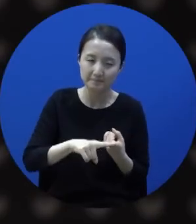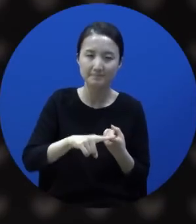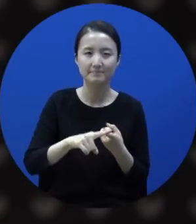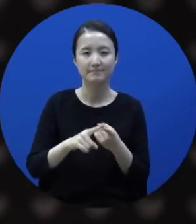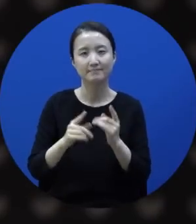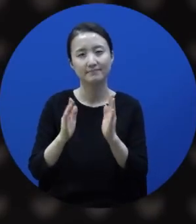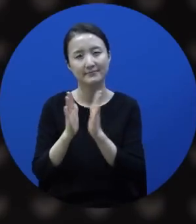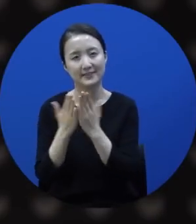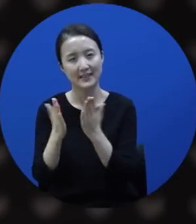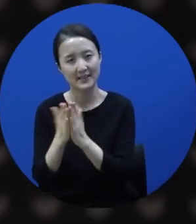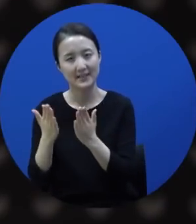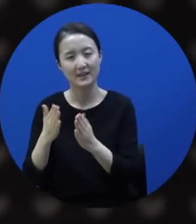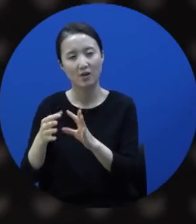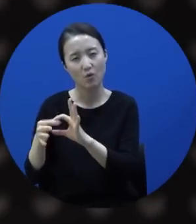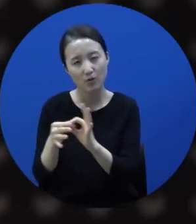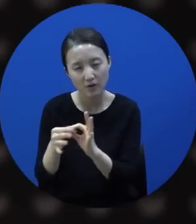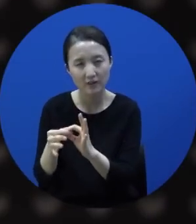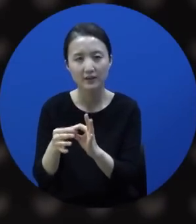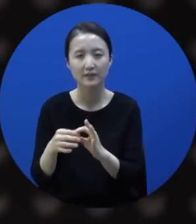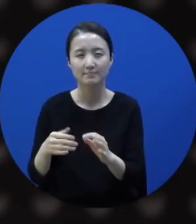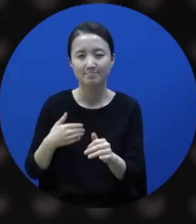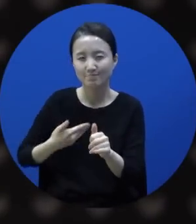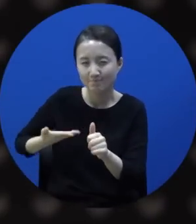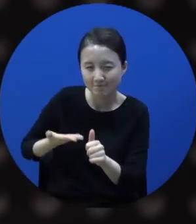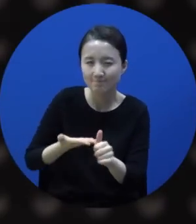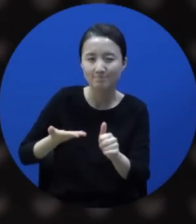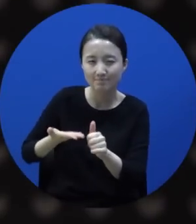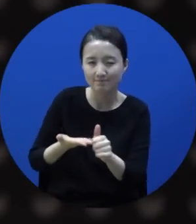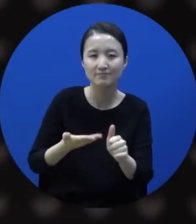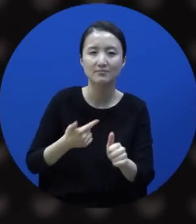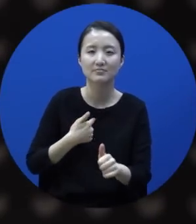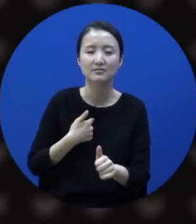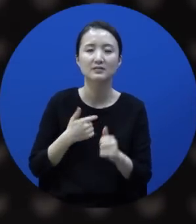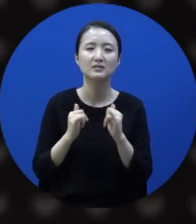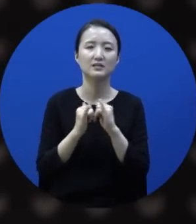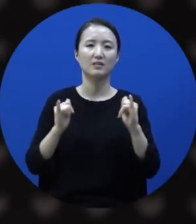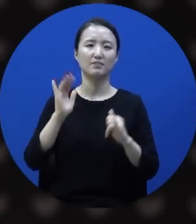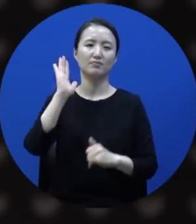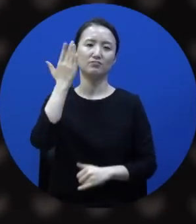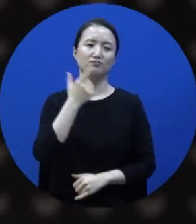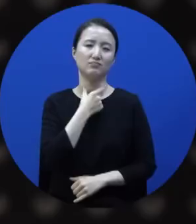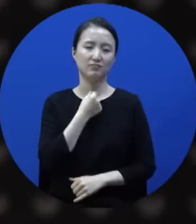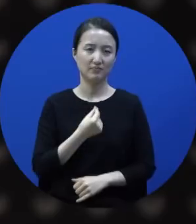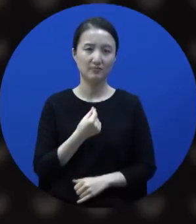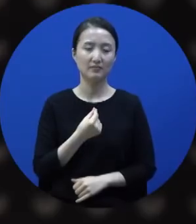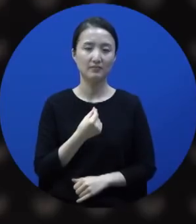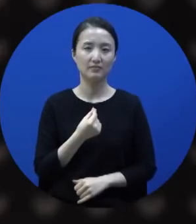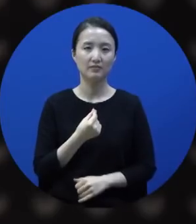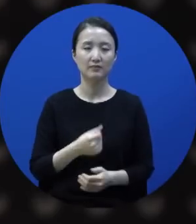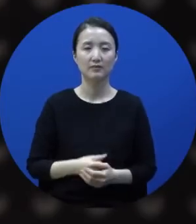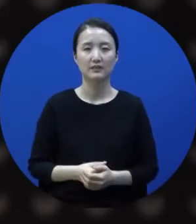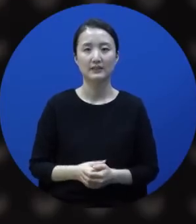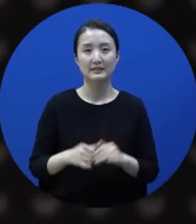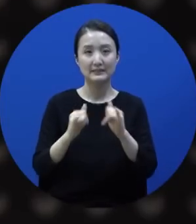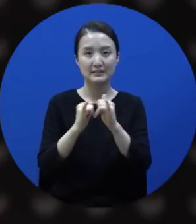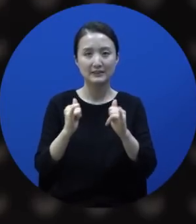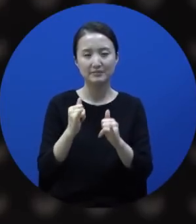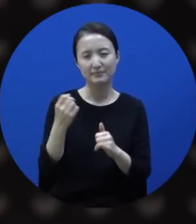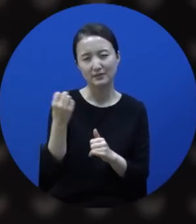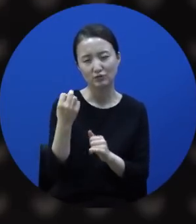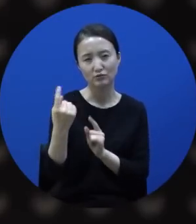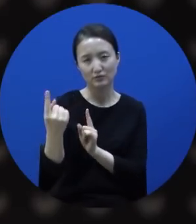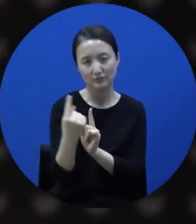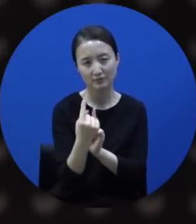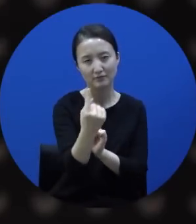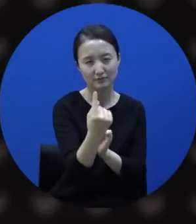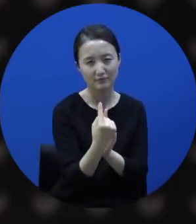그런 곳을 만들고 싶었습니다. 그래서 여기에 적혀있듯이 사람이 즐겨 찾는 사람, 그리고 사람이 즐겨 찾는 책,